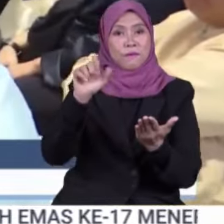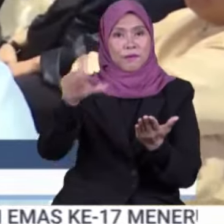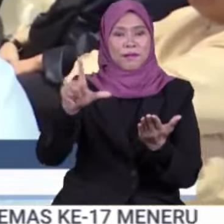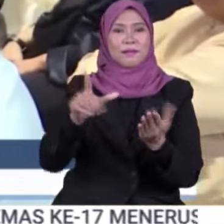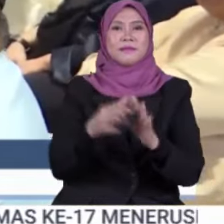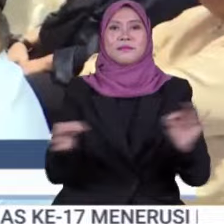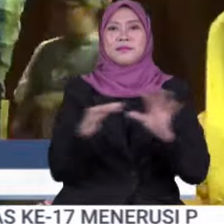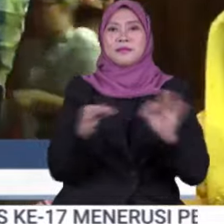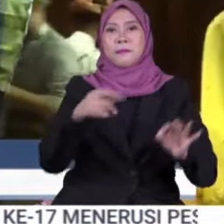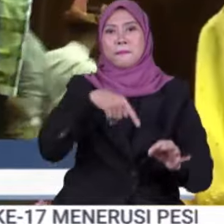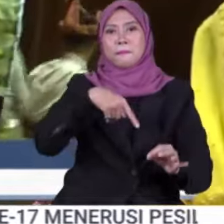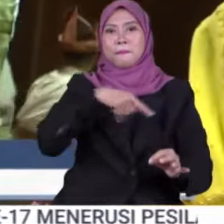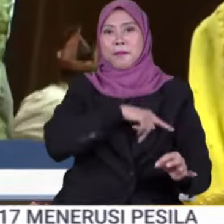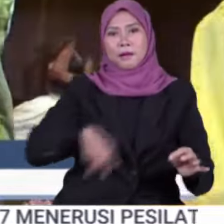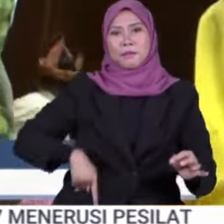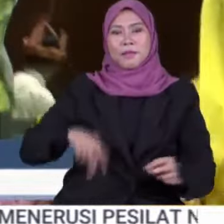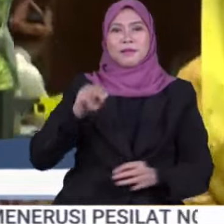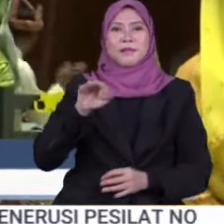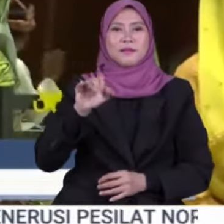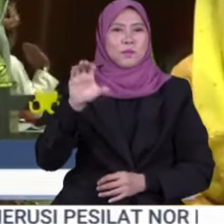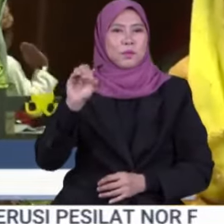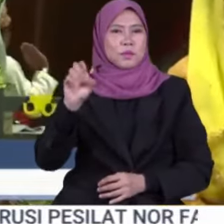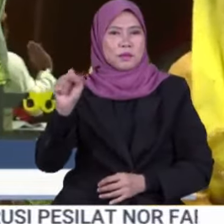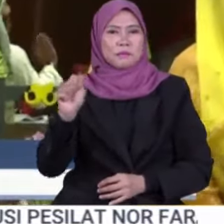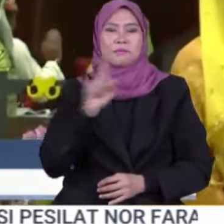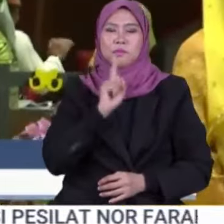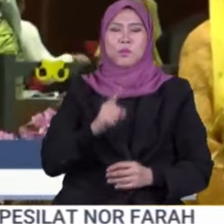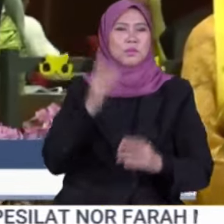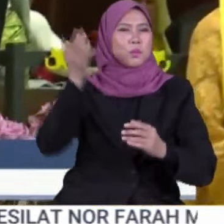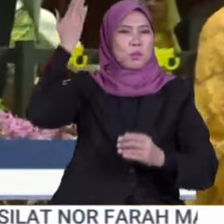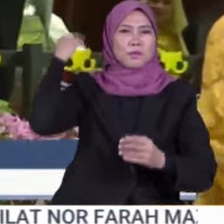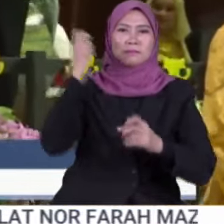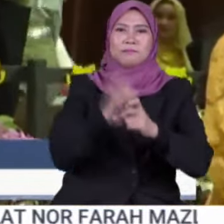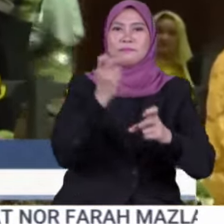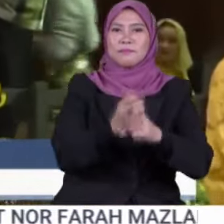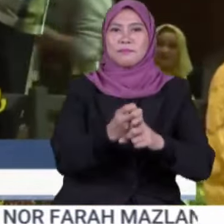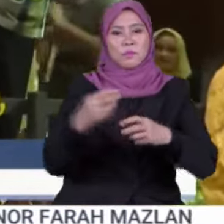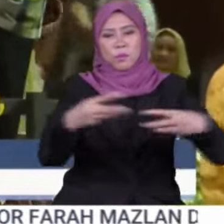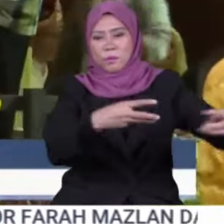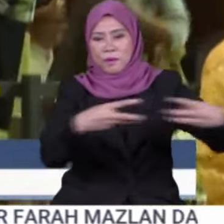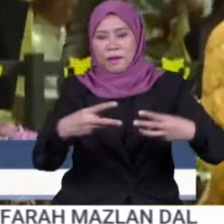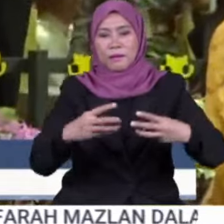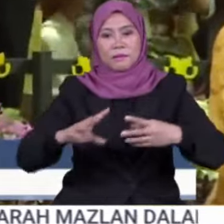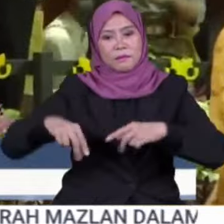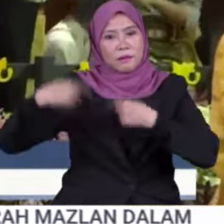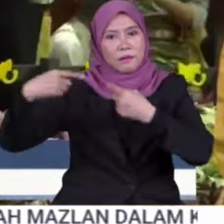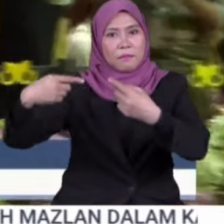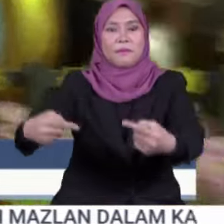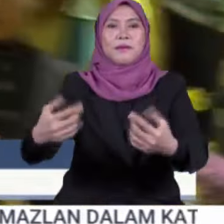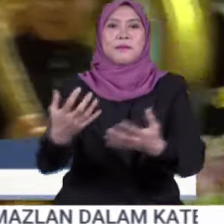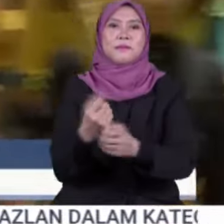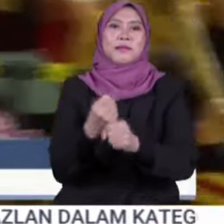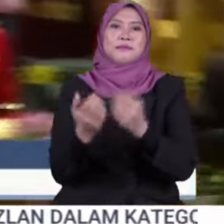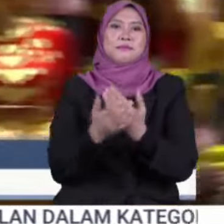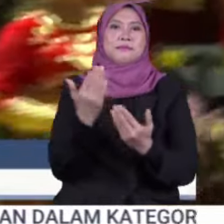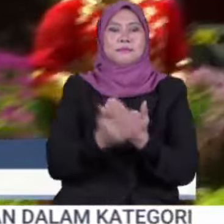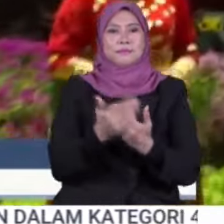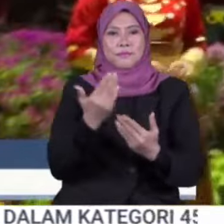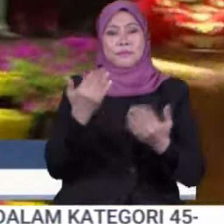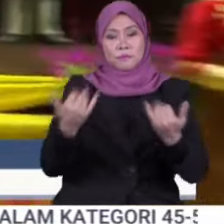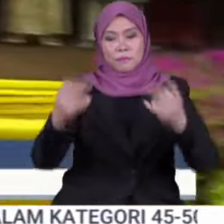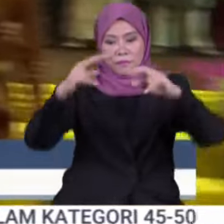Hikayat Panglima Nikosa mendapat kesusahan waktu perang hingga mendapat kesenangan. Sehingga kini, penerbitan, kajian